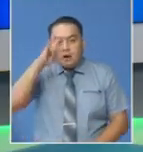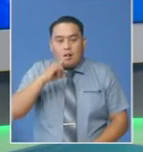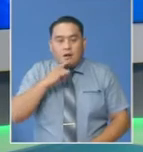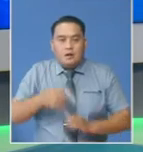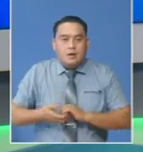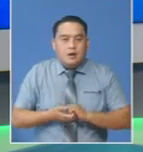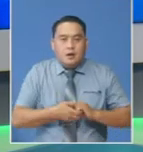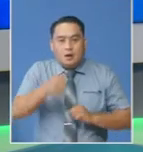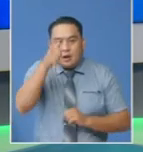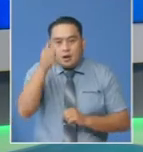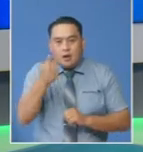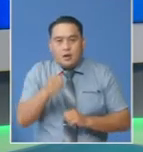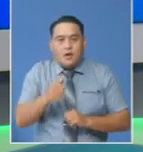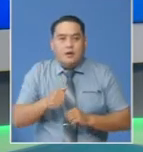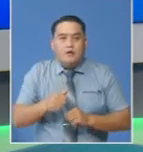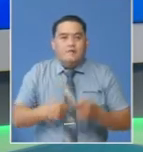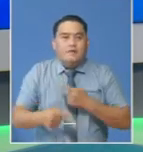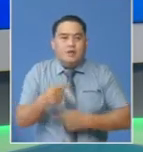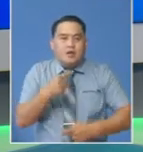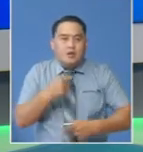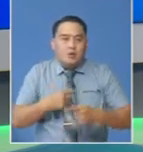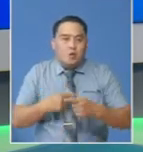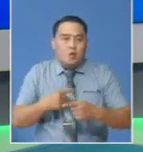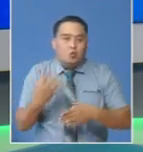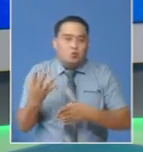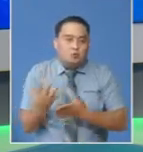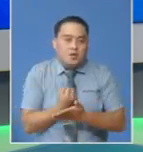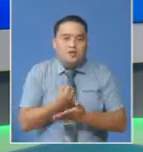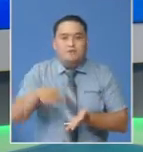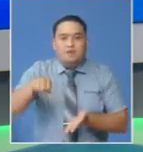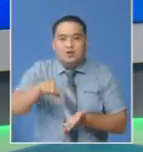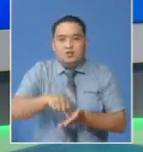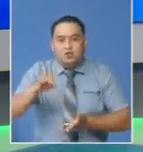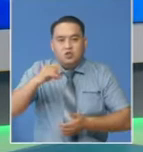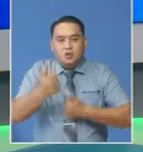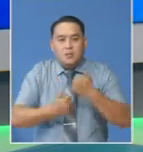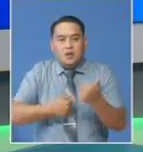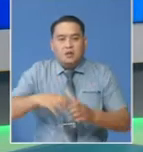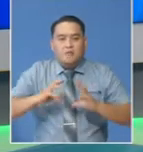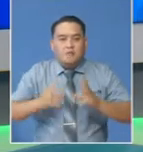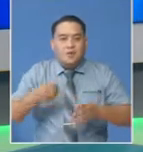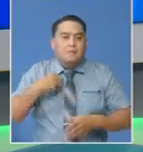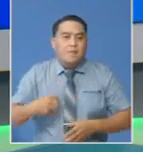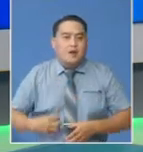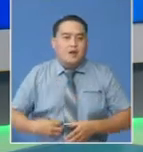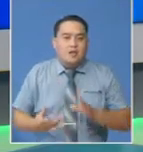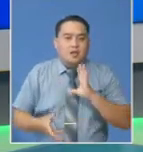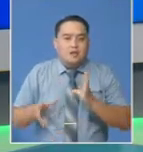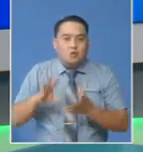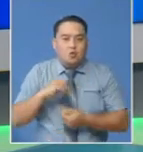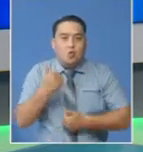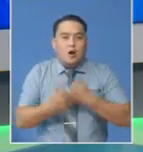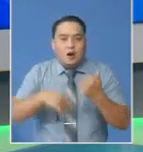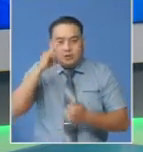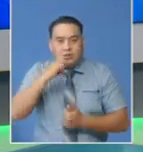Казахстанские борцы греко-римского стиля вернулись на родину после успешного выступления на чемпионате мира в Париже. Итог мирового